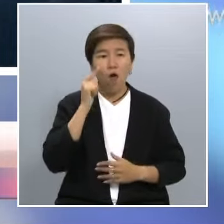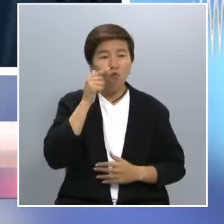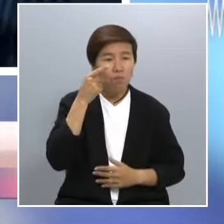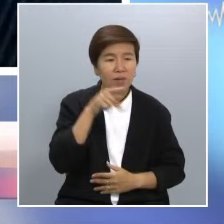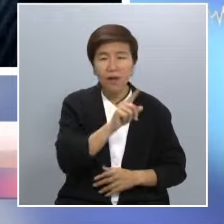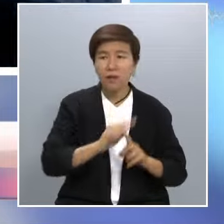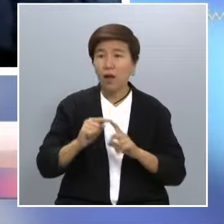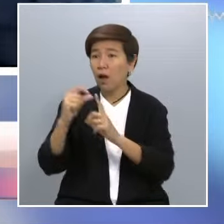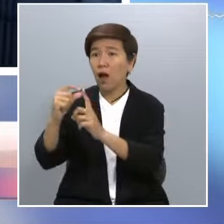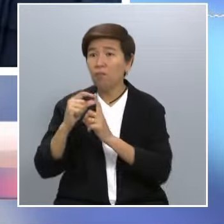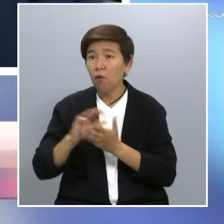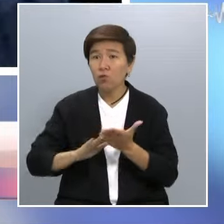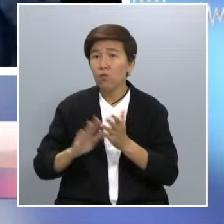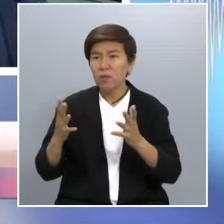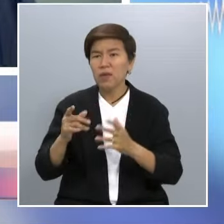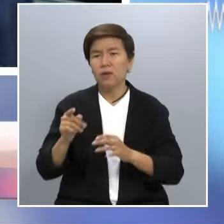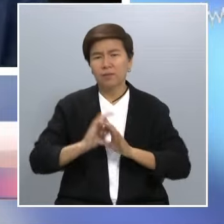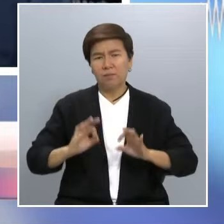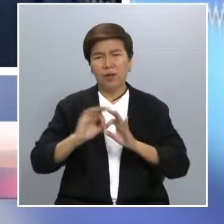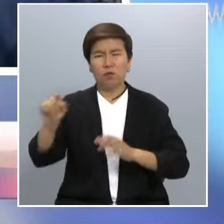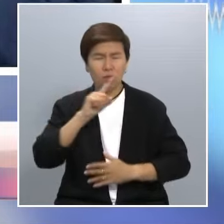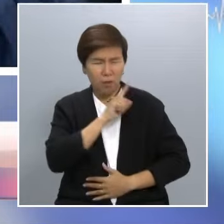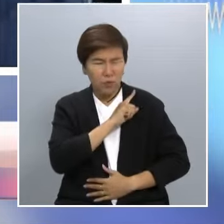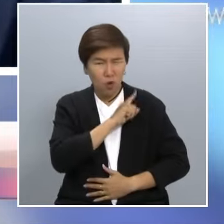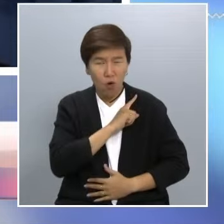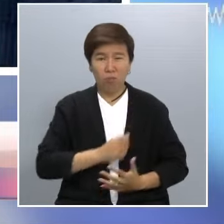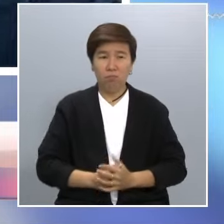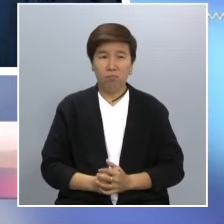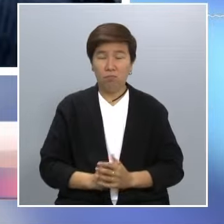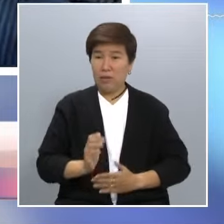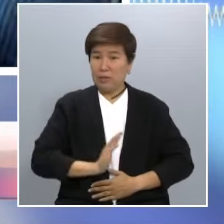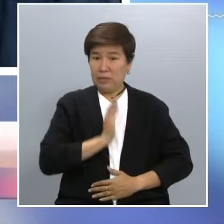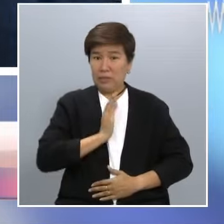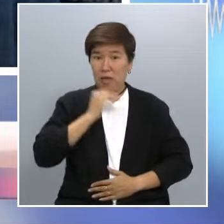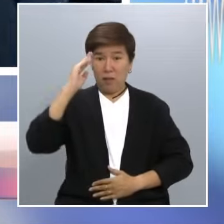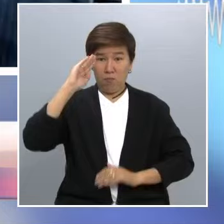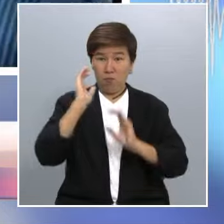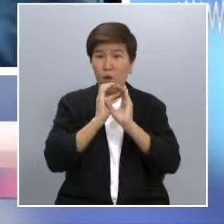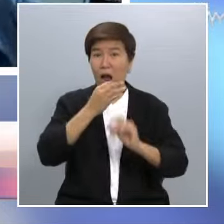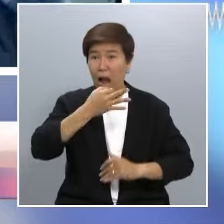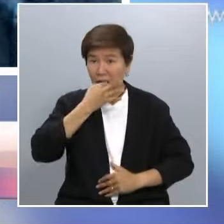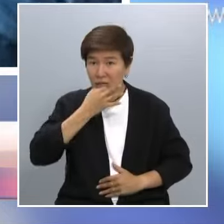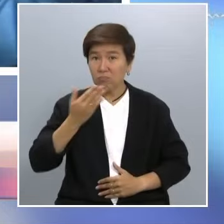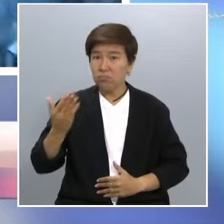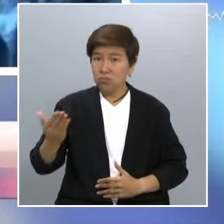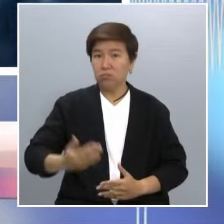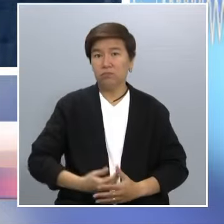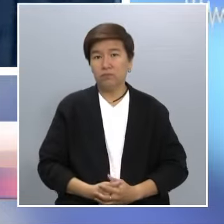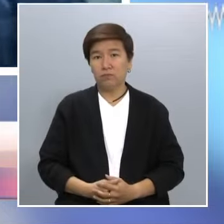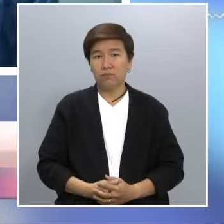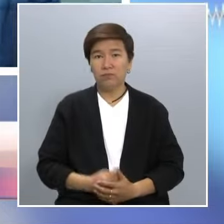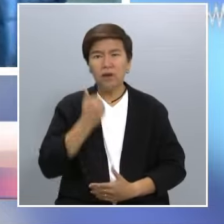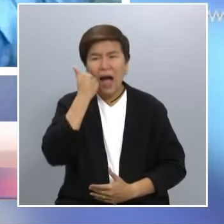กคุณก็อยากให้คุณมีความรับผิดชอบมากกว่านี้ค่ะให้มันสมกับให้มันสมศักดิ์ศรีกับการที่คุณเป็นตำรวจหน่อยอายเ